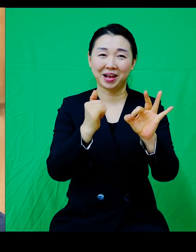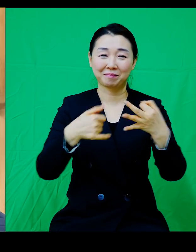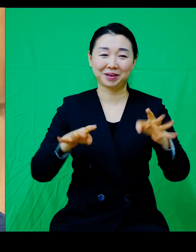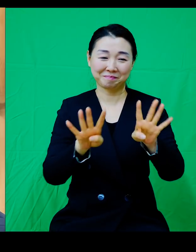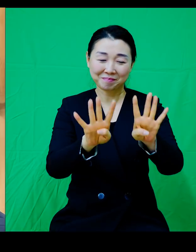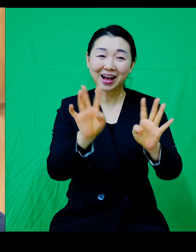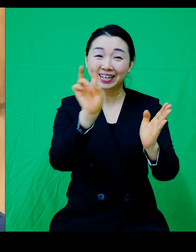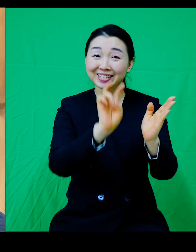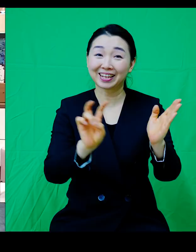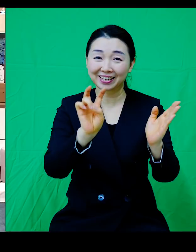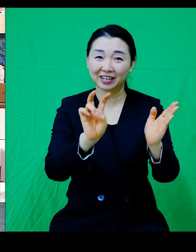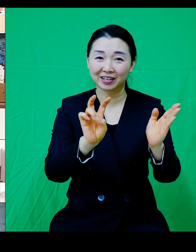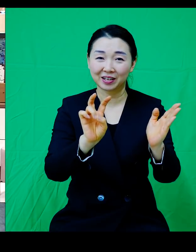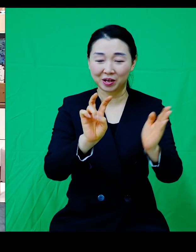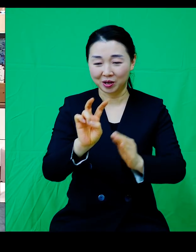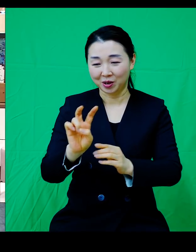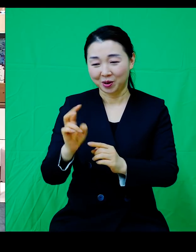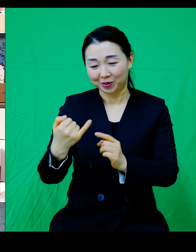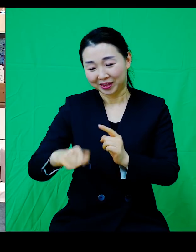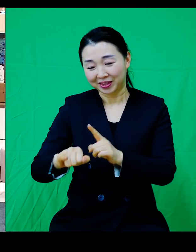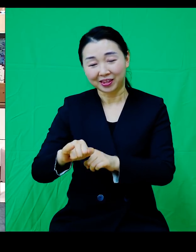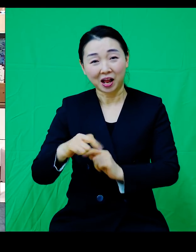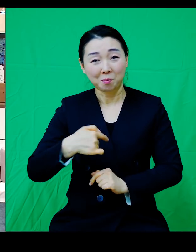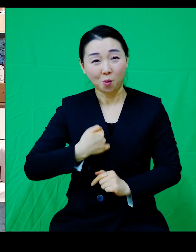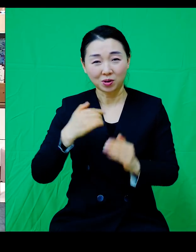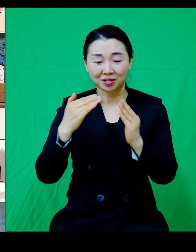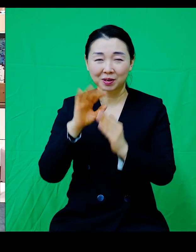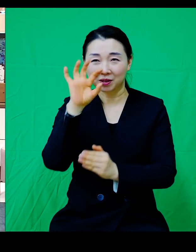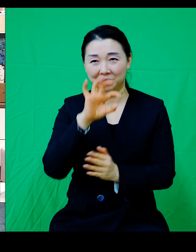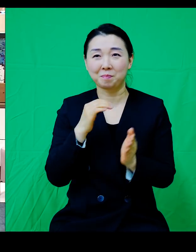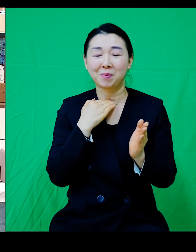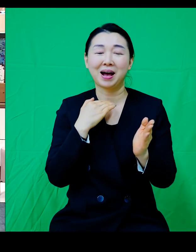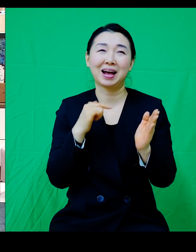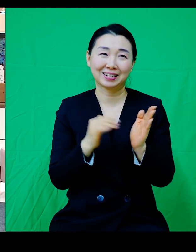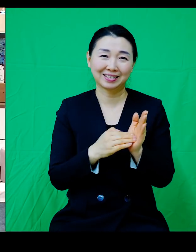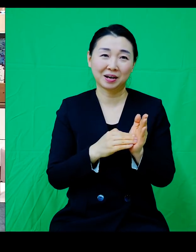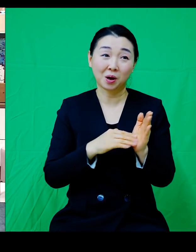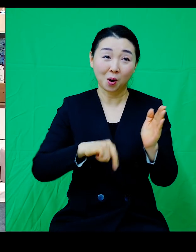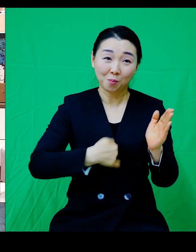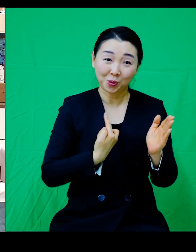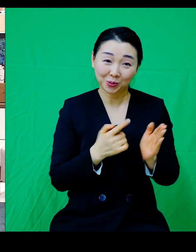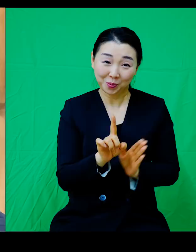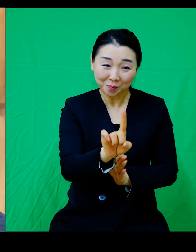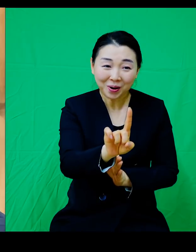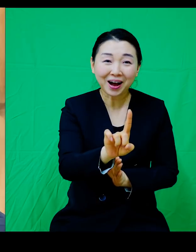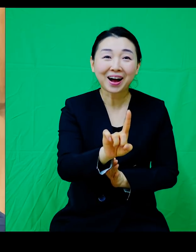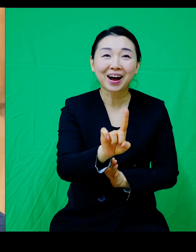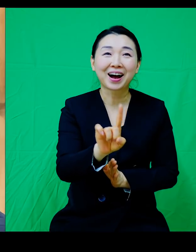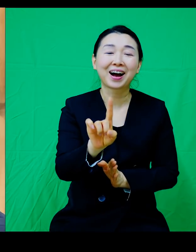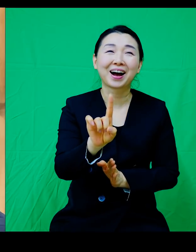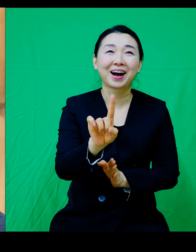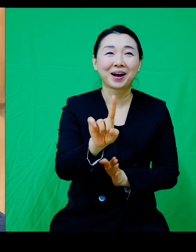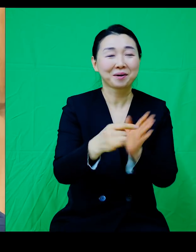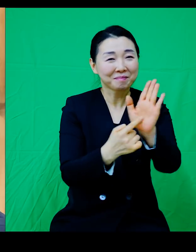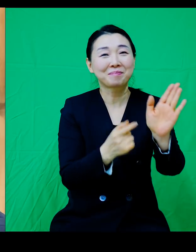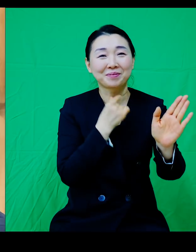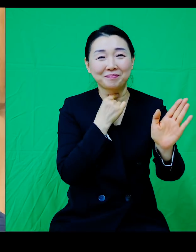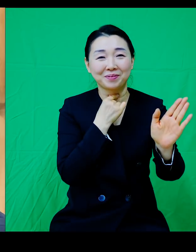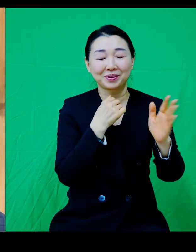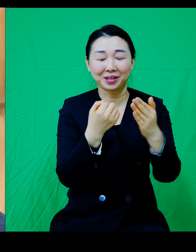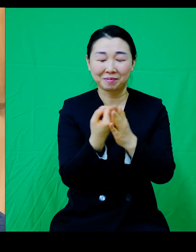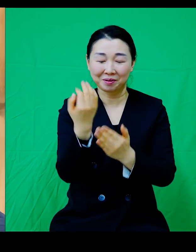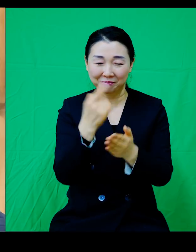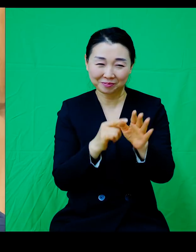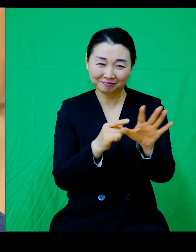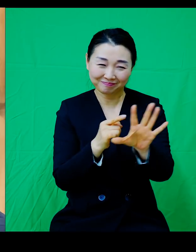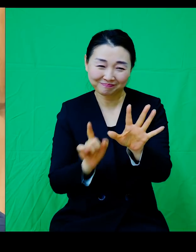나가서 찬양을 하는데 본인 맨날 집에서 연습하고 했던 거라 자기도 나가서 하고 싶었던 거예요. 그래서 자기 앞에 이렇게